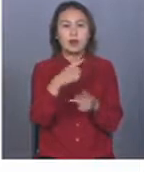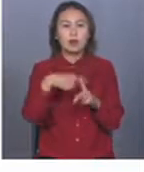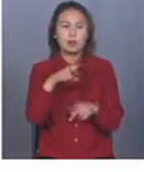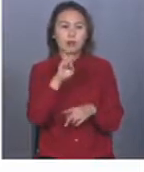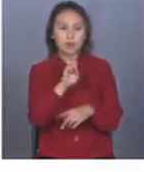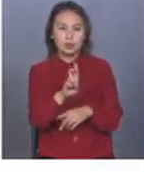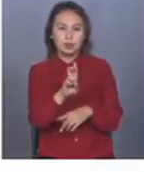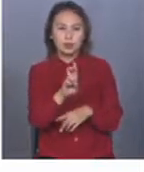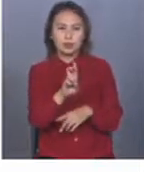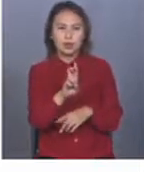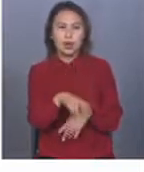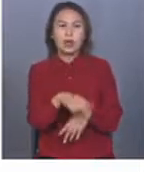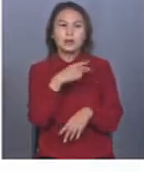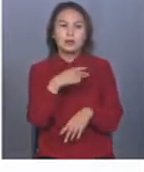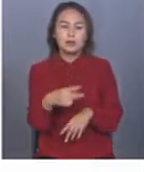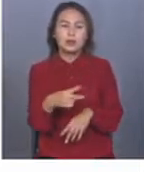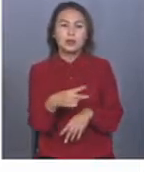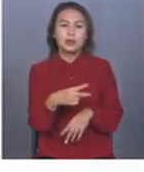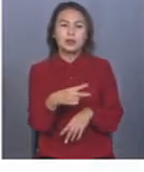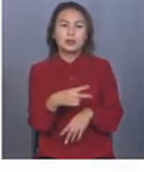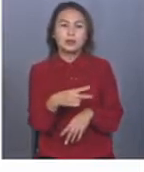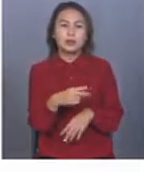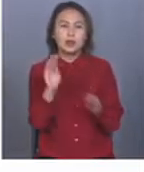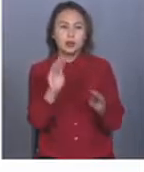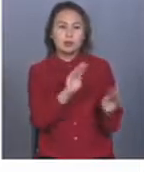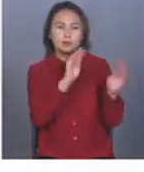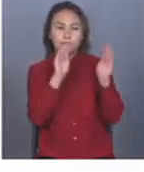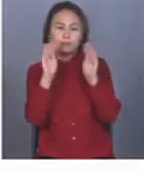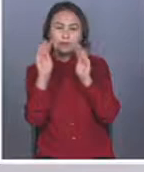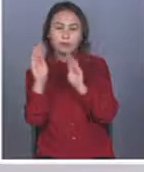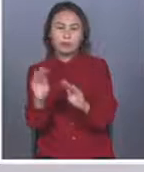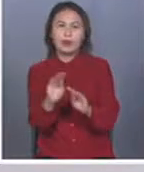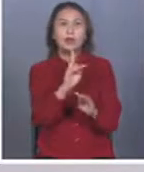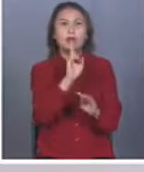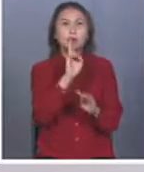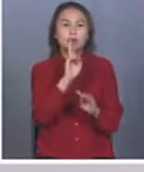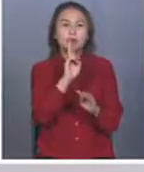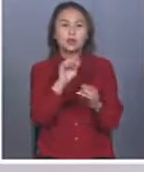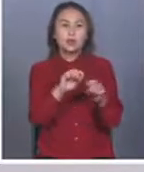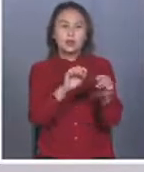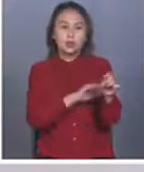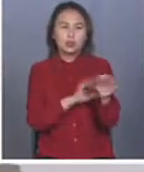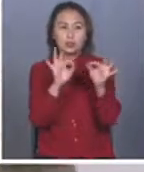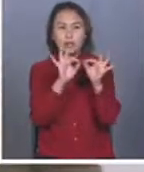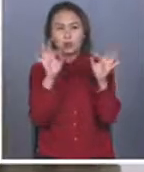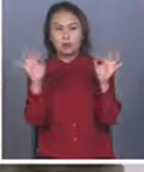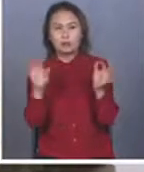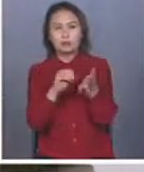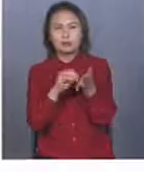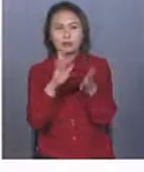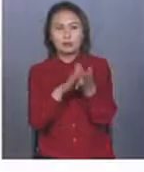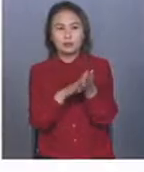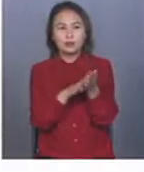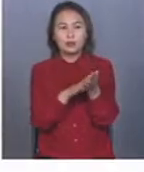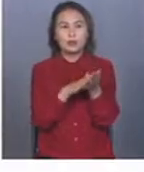мен b-ның қосындысы. Одан кейін мына a мен b-ның орнына сәйкесінше ұзындығы мен енінің мәндерін қоямыз.